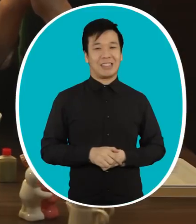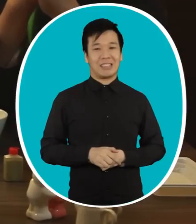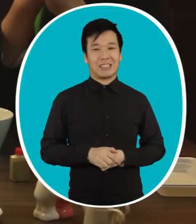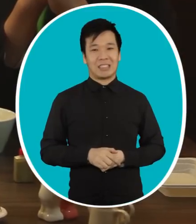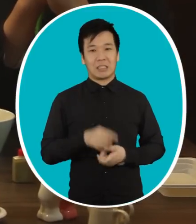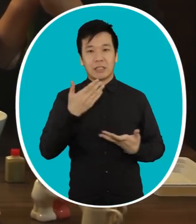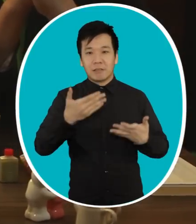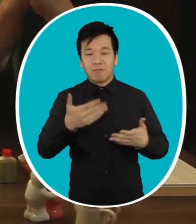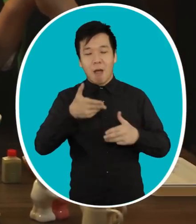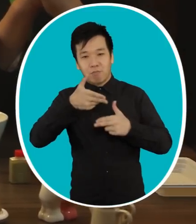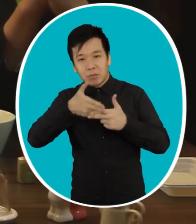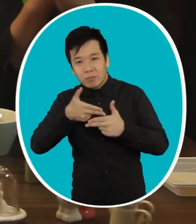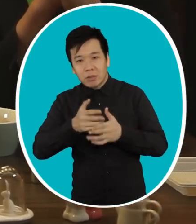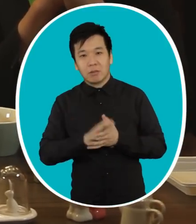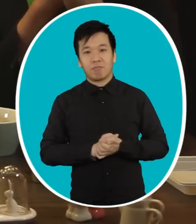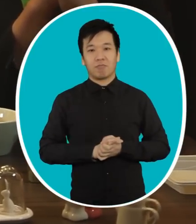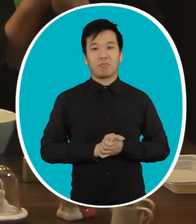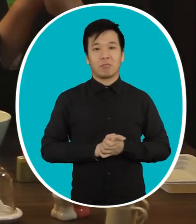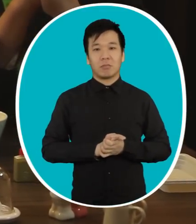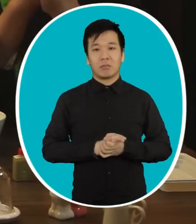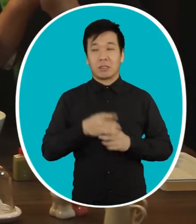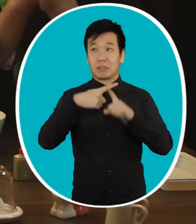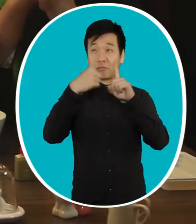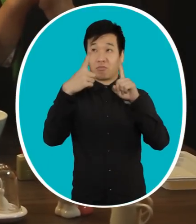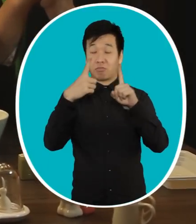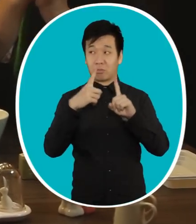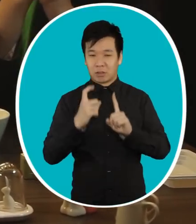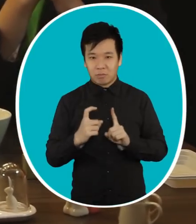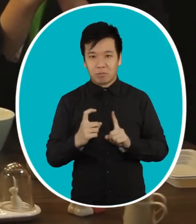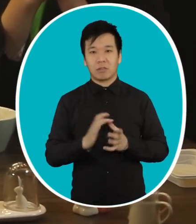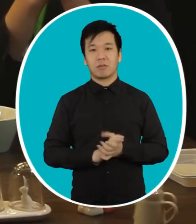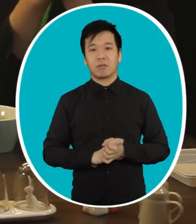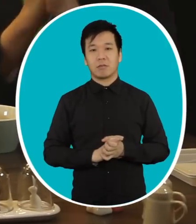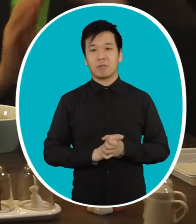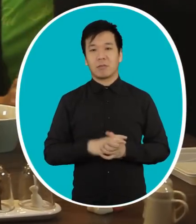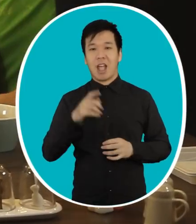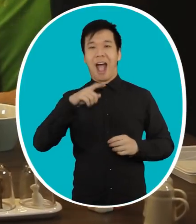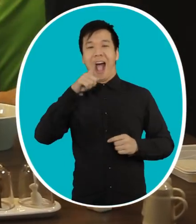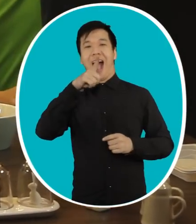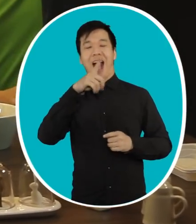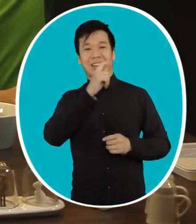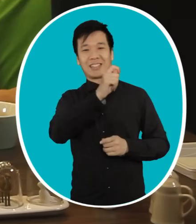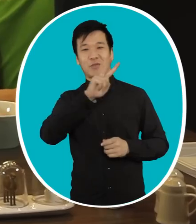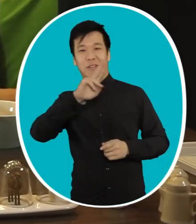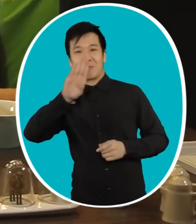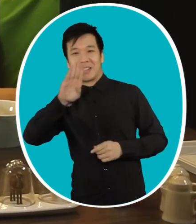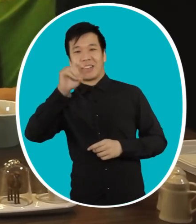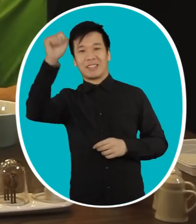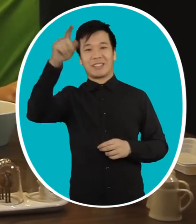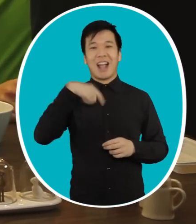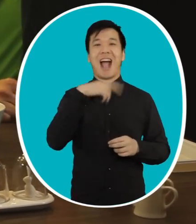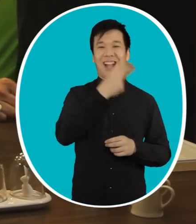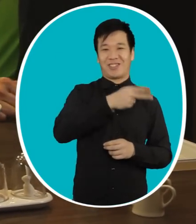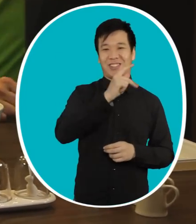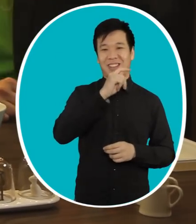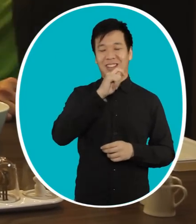今日拍攝咧，就係11月19號嘅，咁11月19號。 TVB 台慶。 HKTV 台